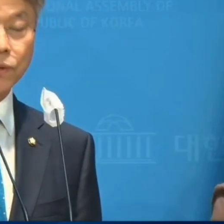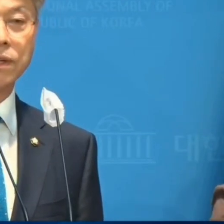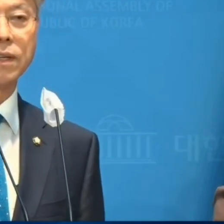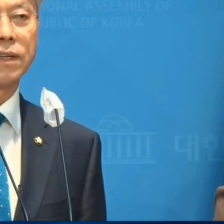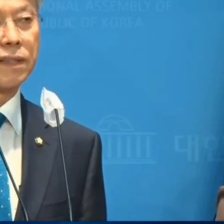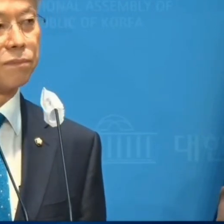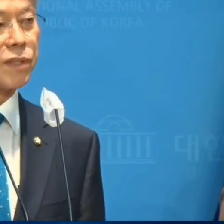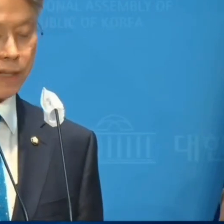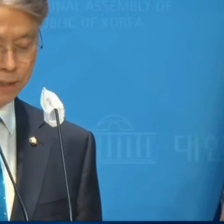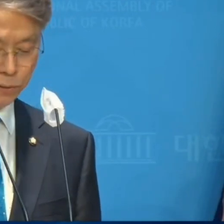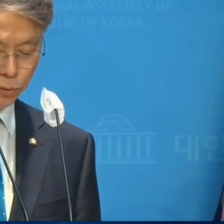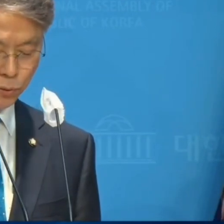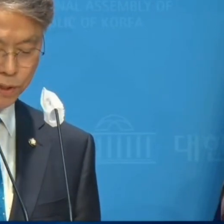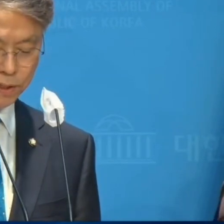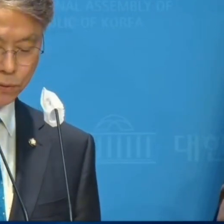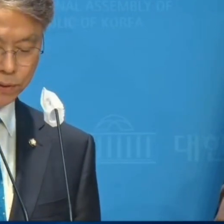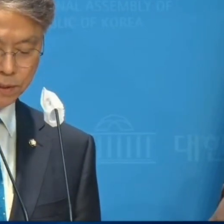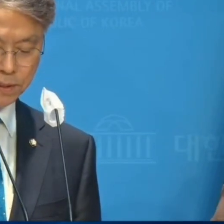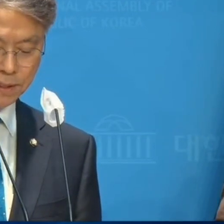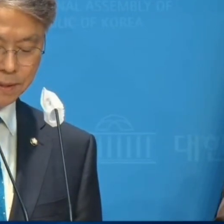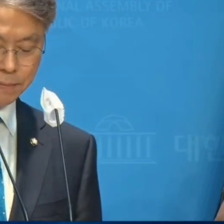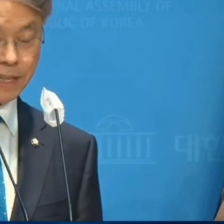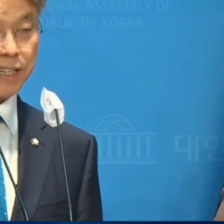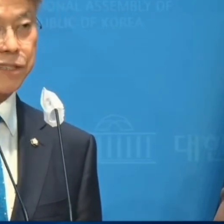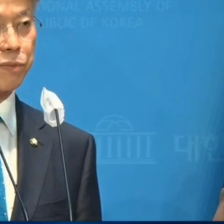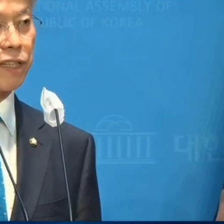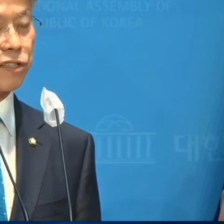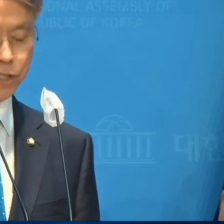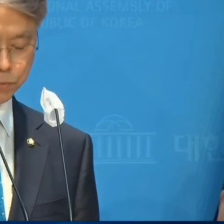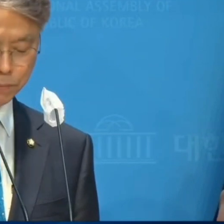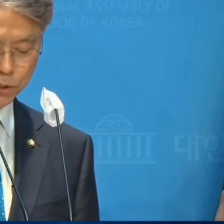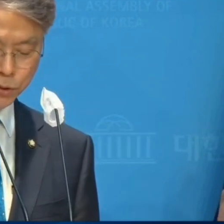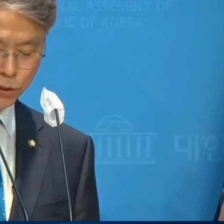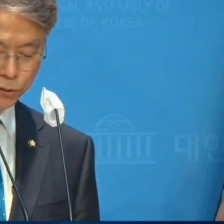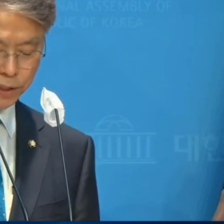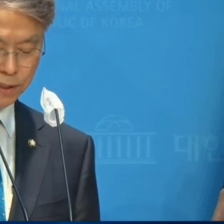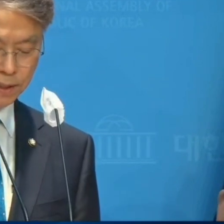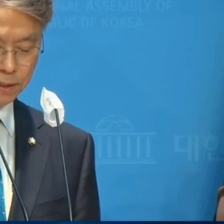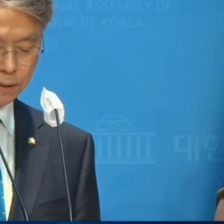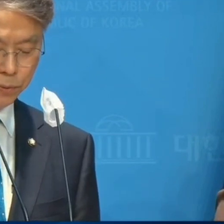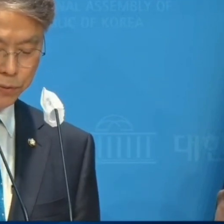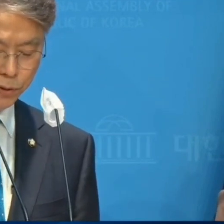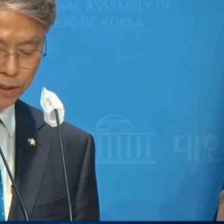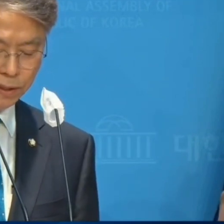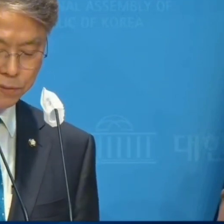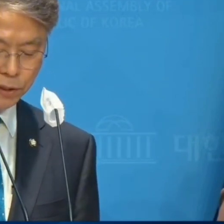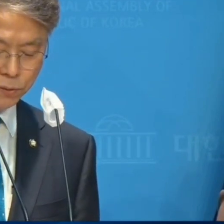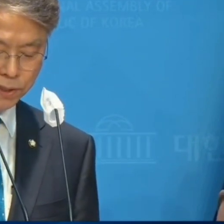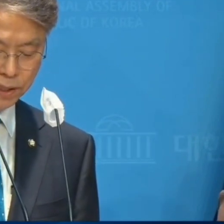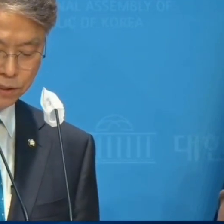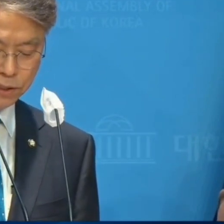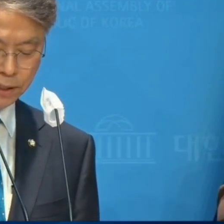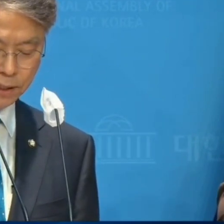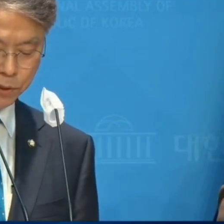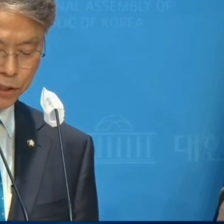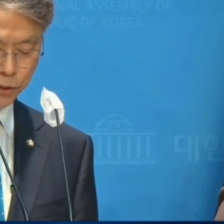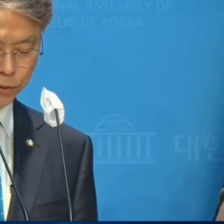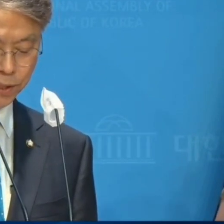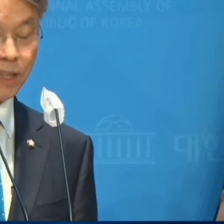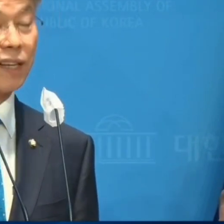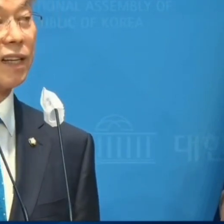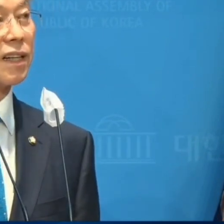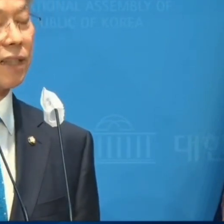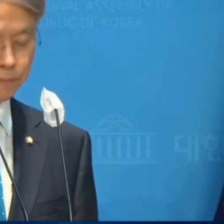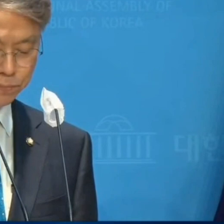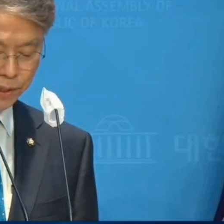대응하고 검찰 독재 정권을 막아내겠습니다. 2023년 10월 6일 더불어민주당 검찰 독재 정치탄압